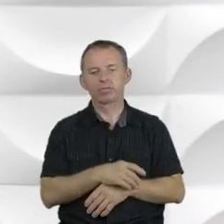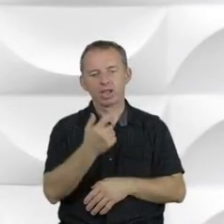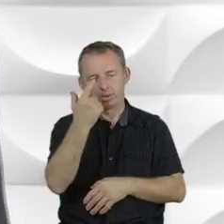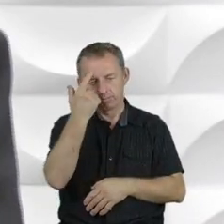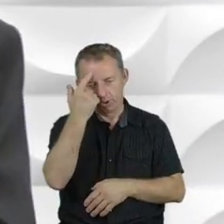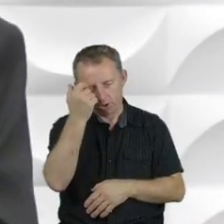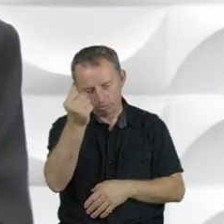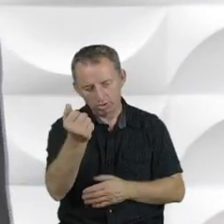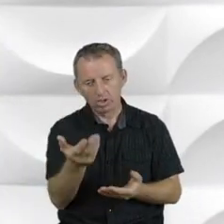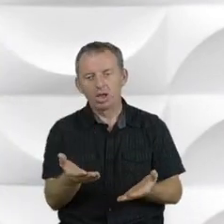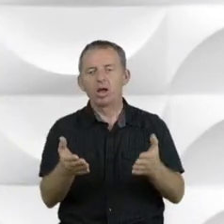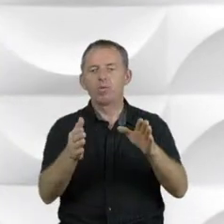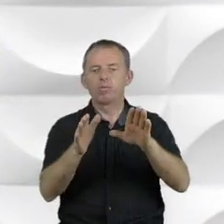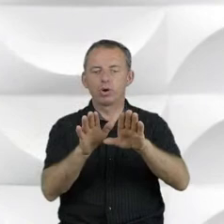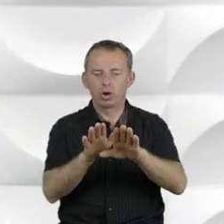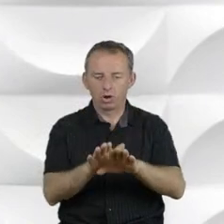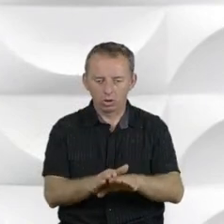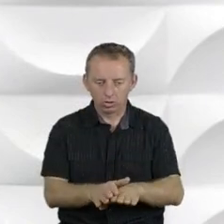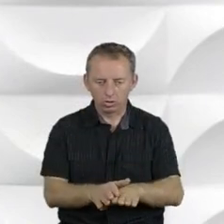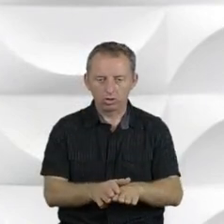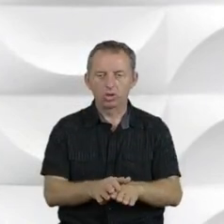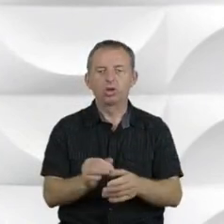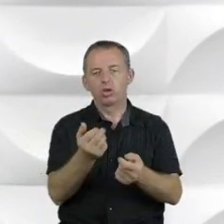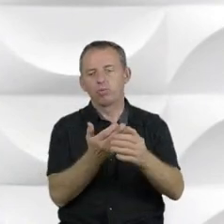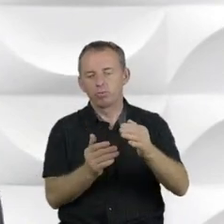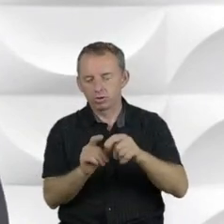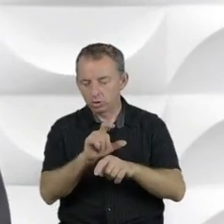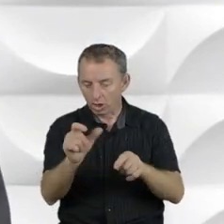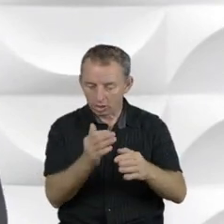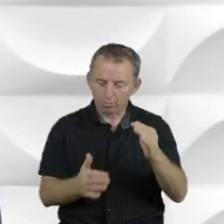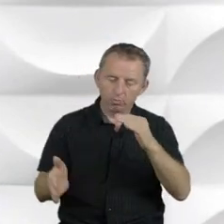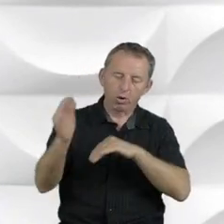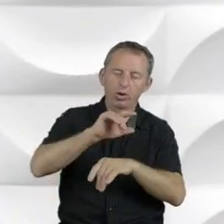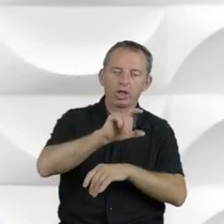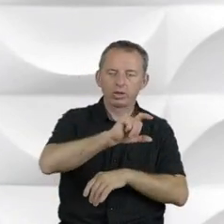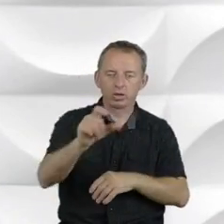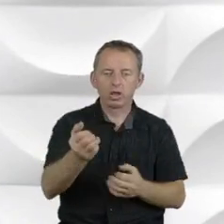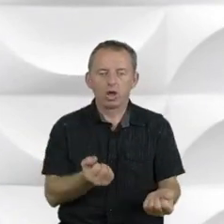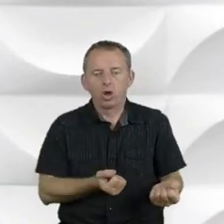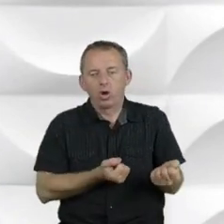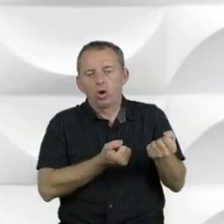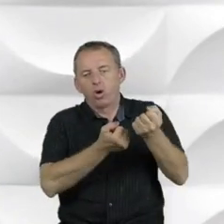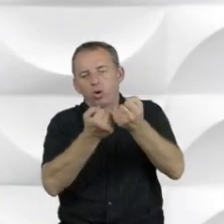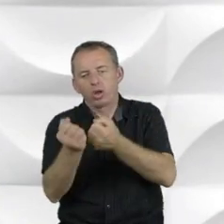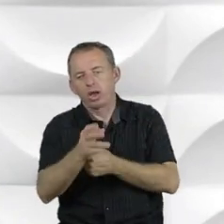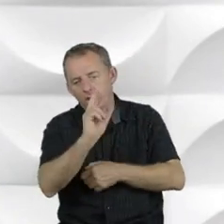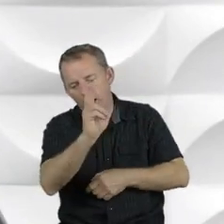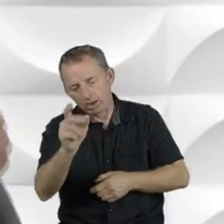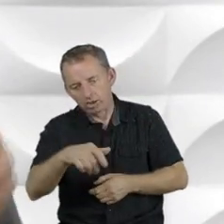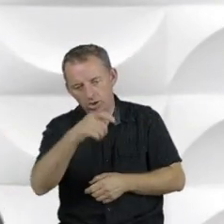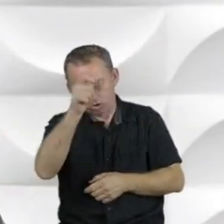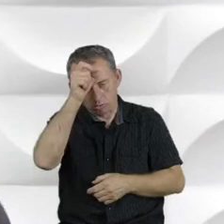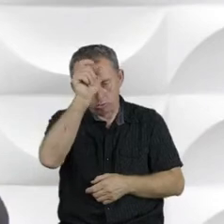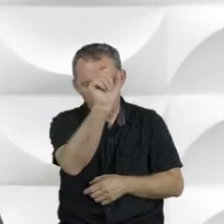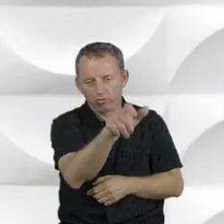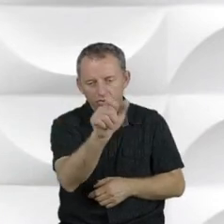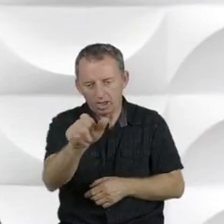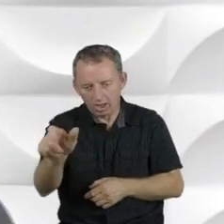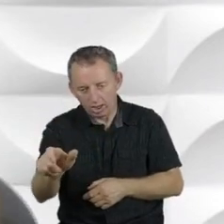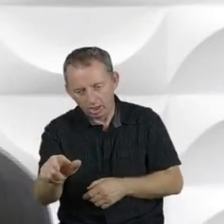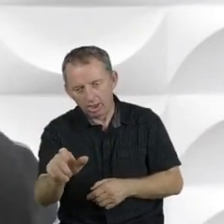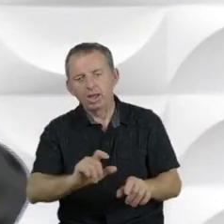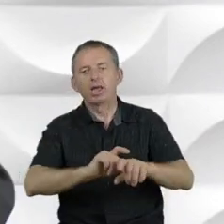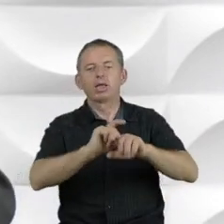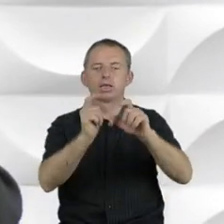że błogosławieństwa te są ponadczasowe. One odnoszą się do każdego człowieka w